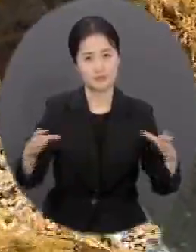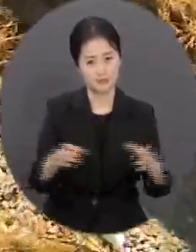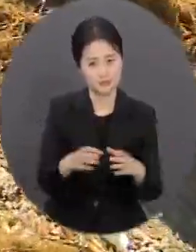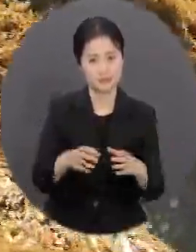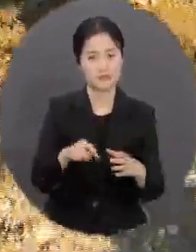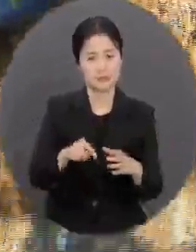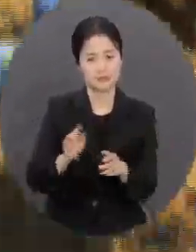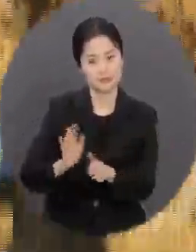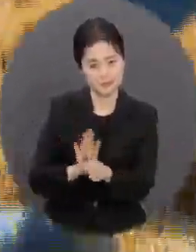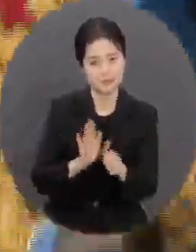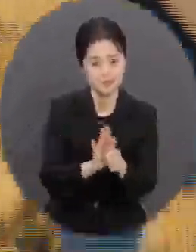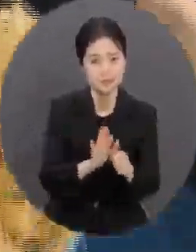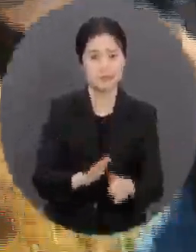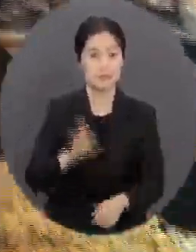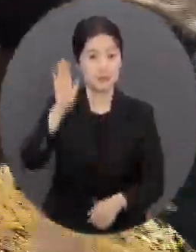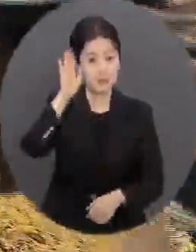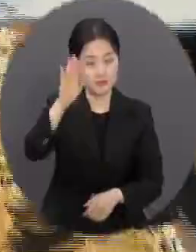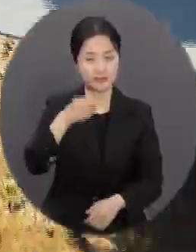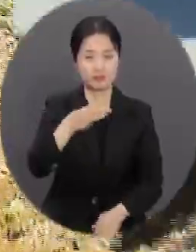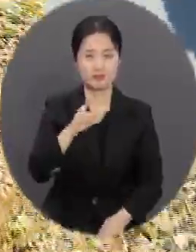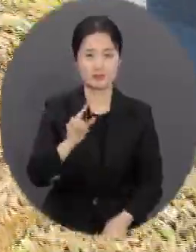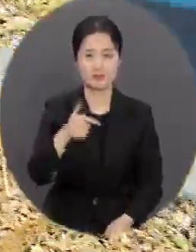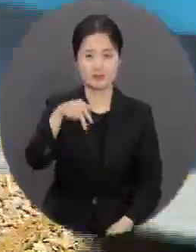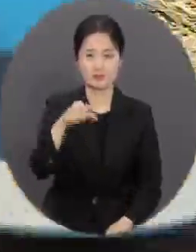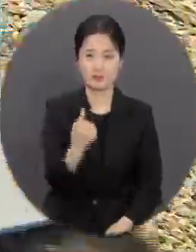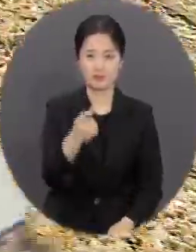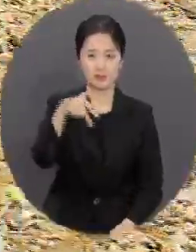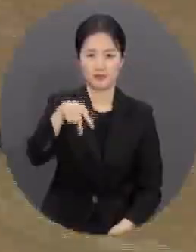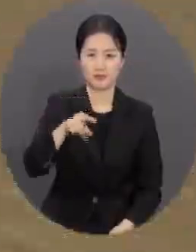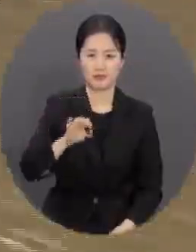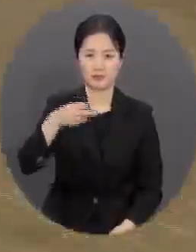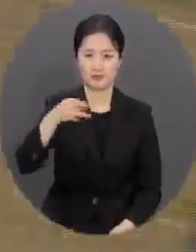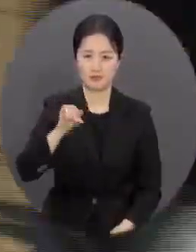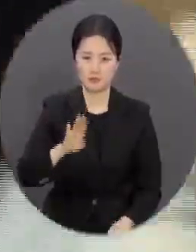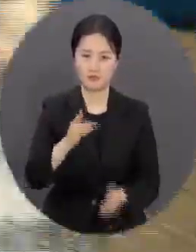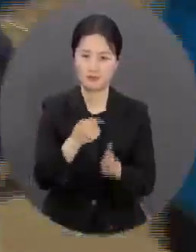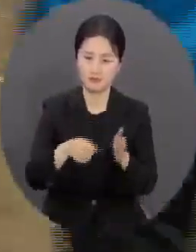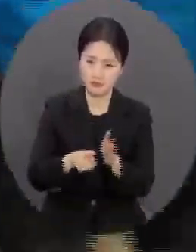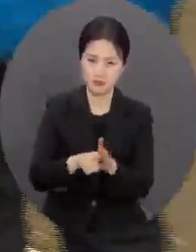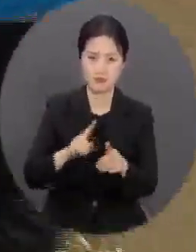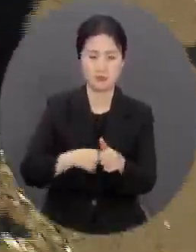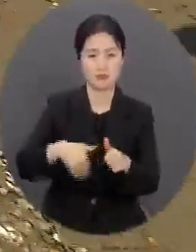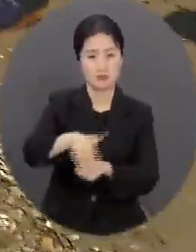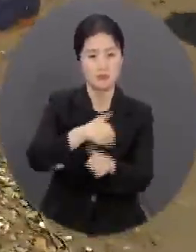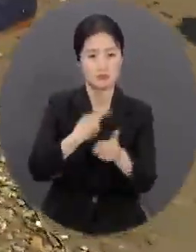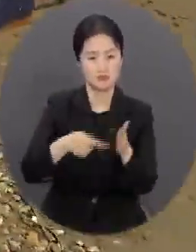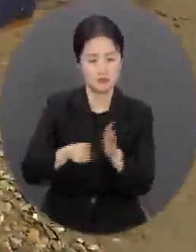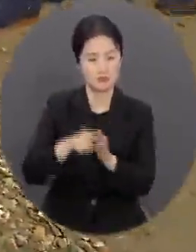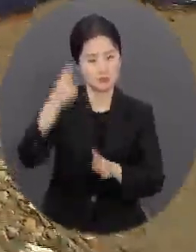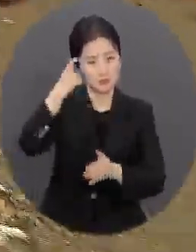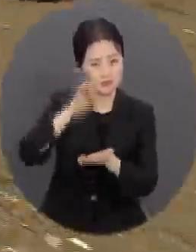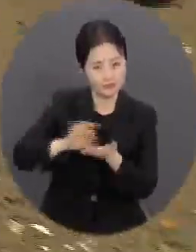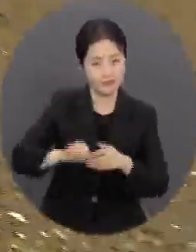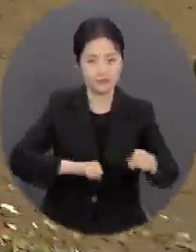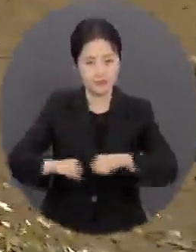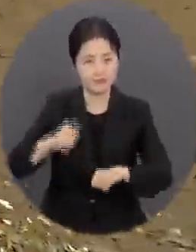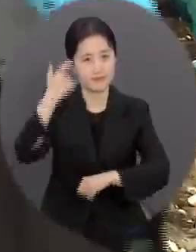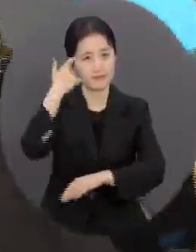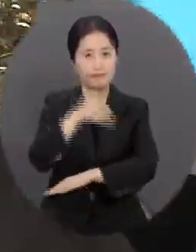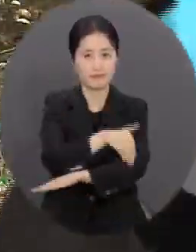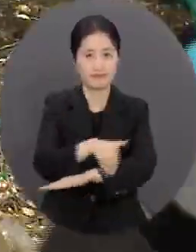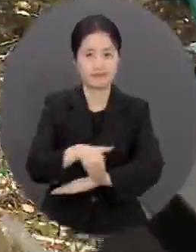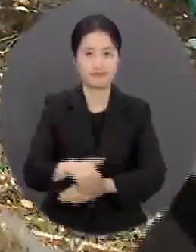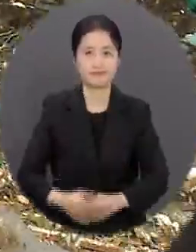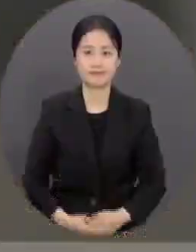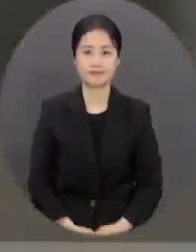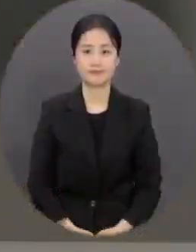지원하고 이를 통해 탄소중립 실천과 선도 활동을 펴나갈 예정입니다. MBC 뉴스 신광합니다.